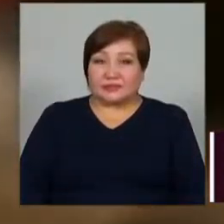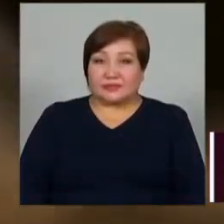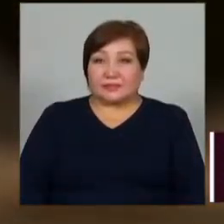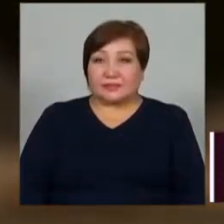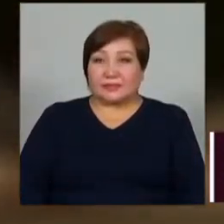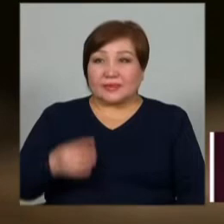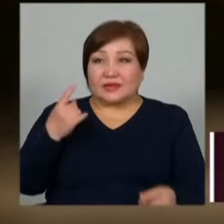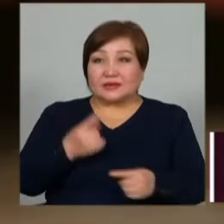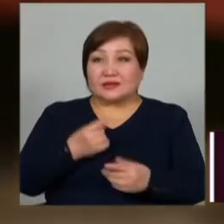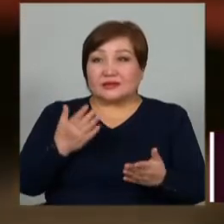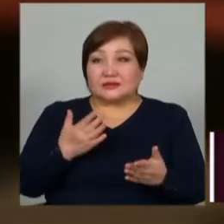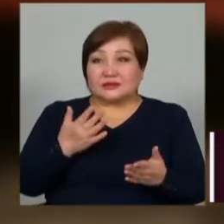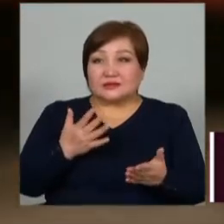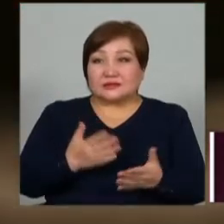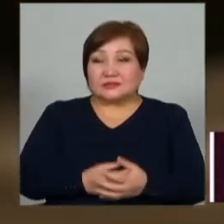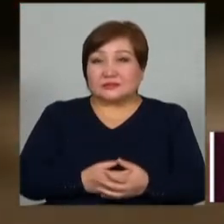Время 2 ночи до сих пор вот